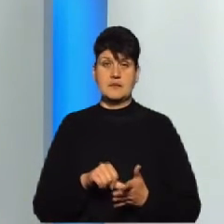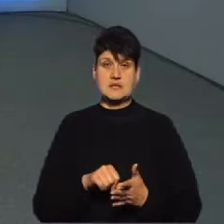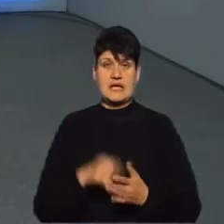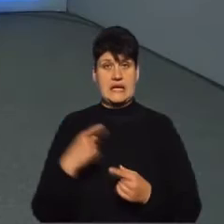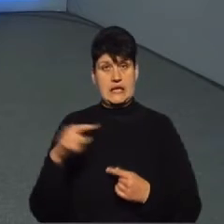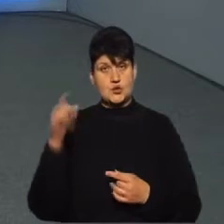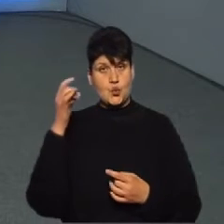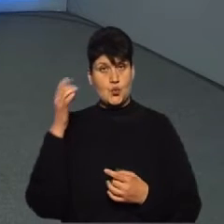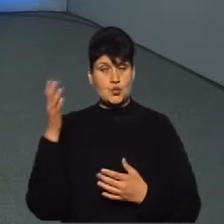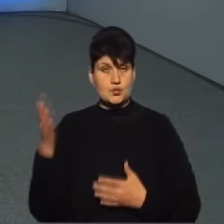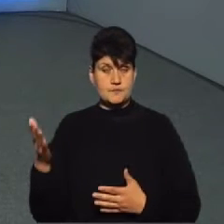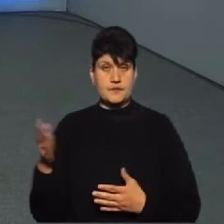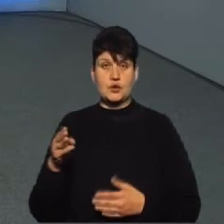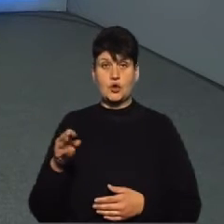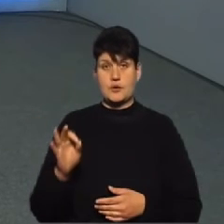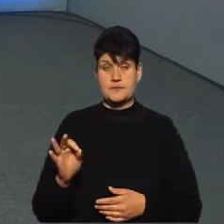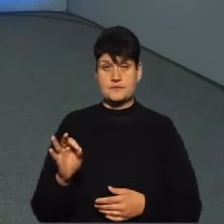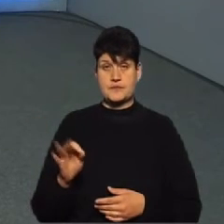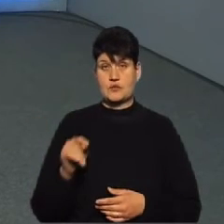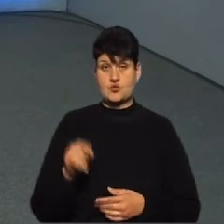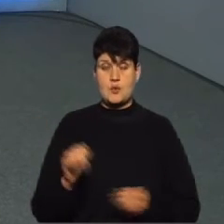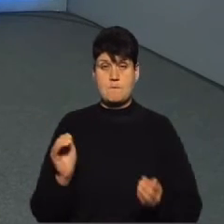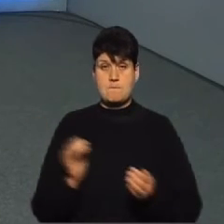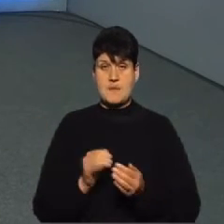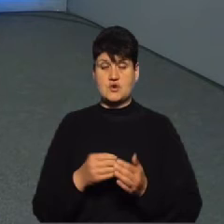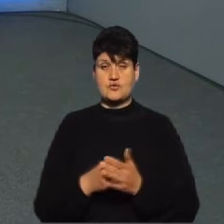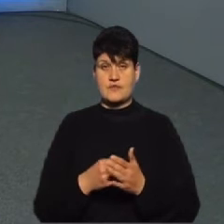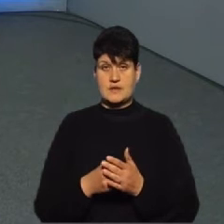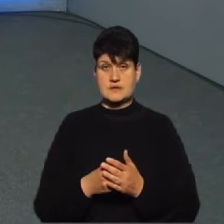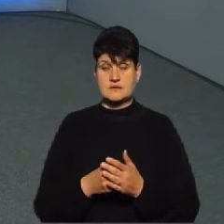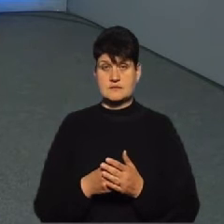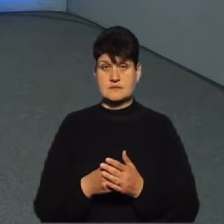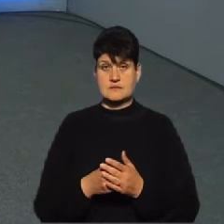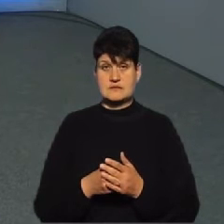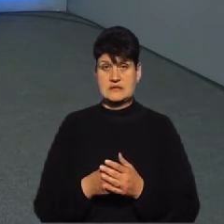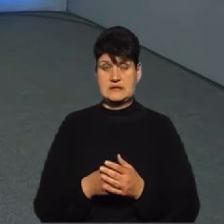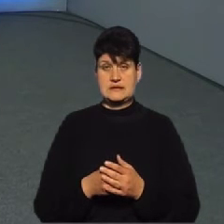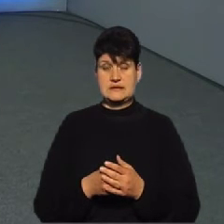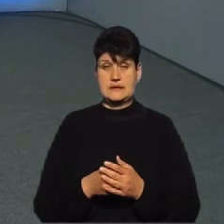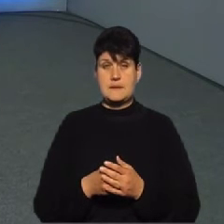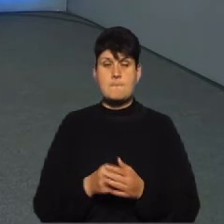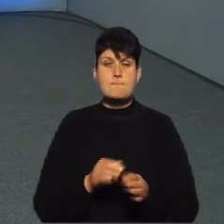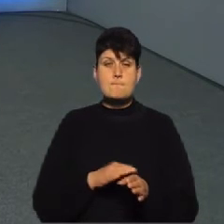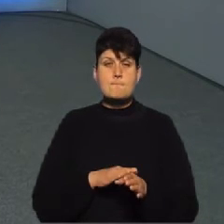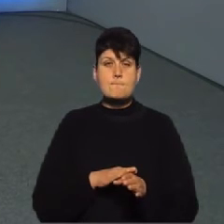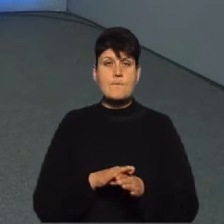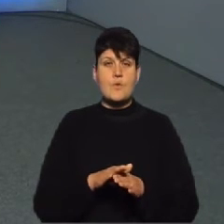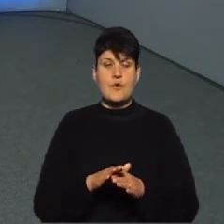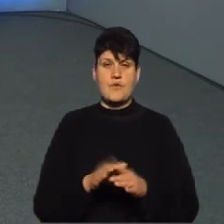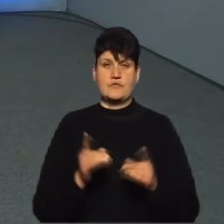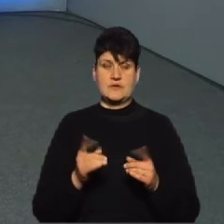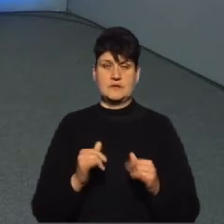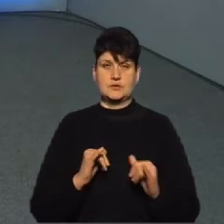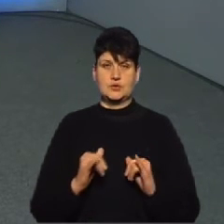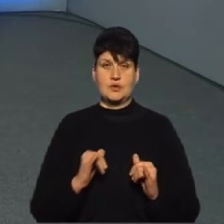то оцю меншовартість себе треба видавлювати. Повна толерантність, на жаль, до корупції. От